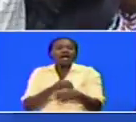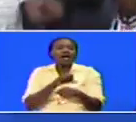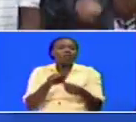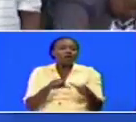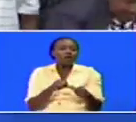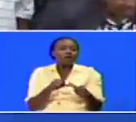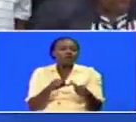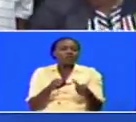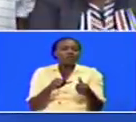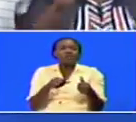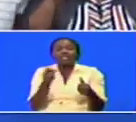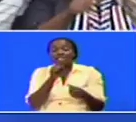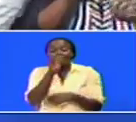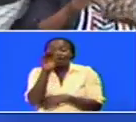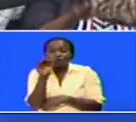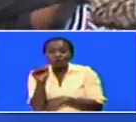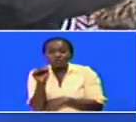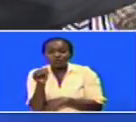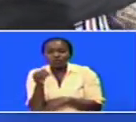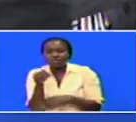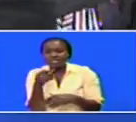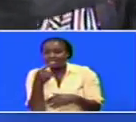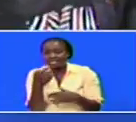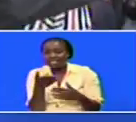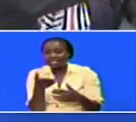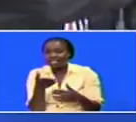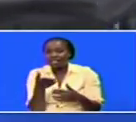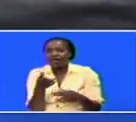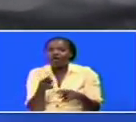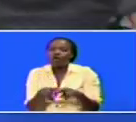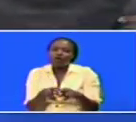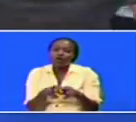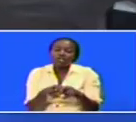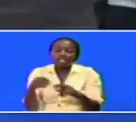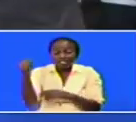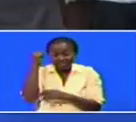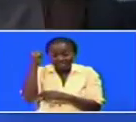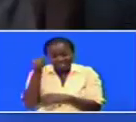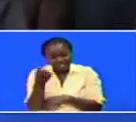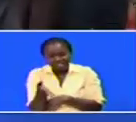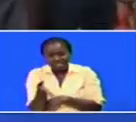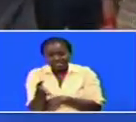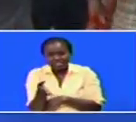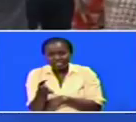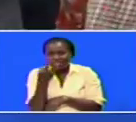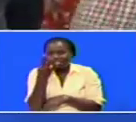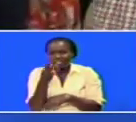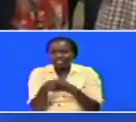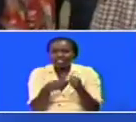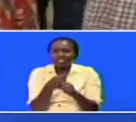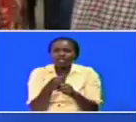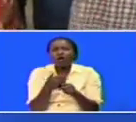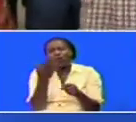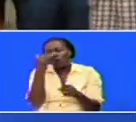na jambo lingine ambalo limeweza kutajwa kuhusiana na mgomo huu, imekuwa miaka mitatu. Kwa nini